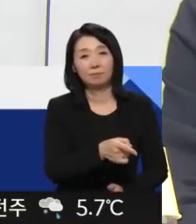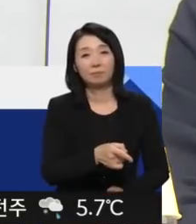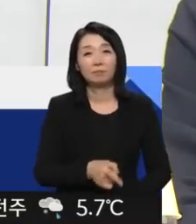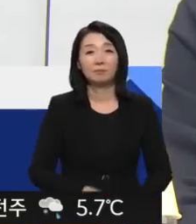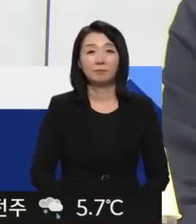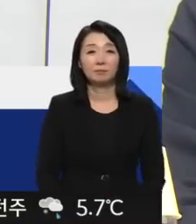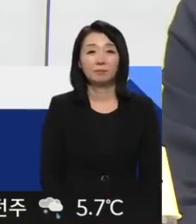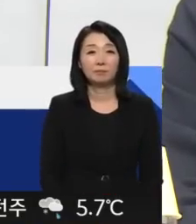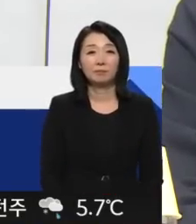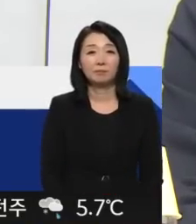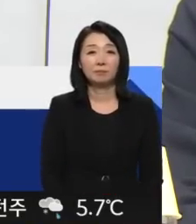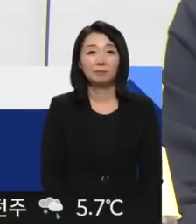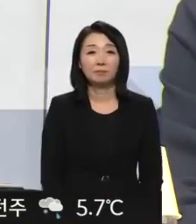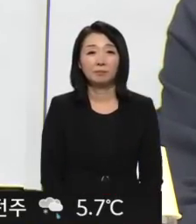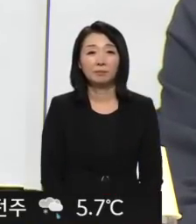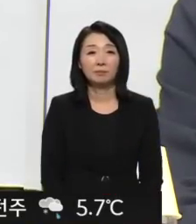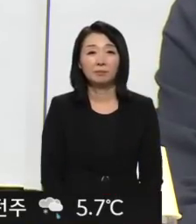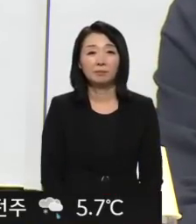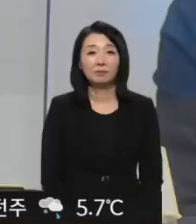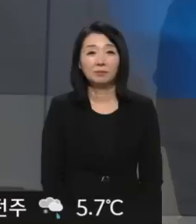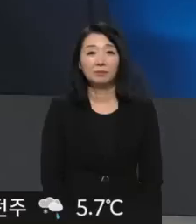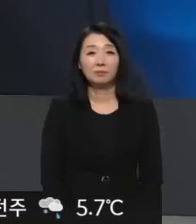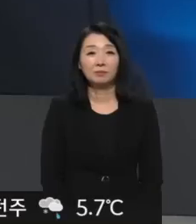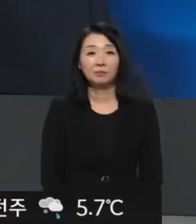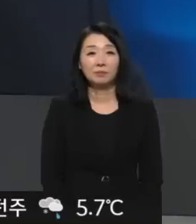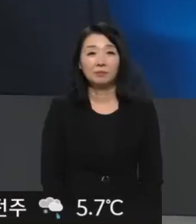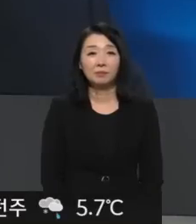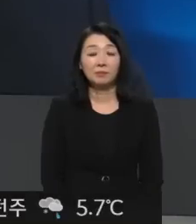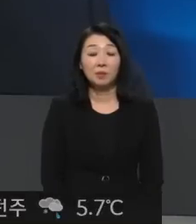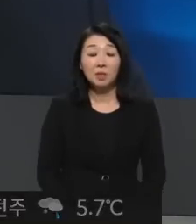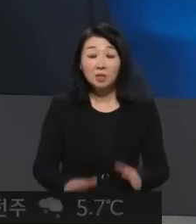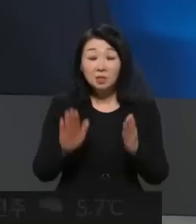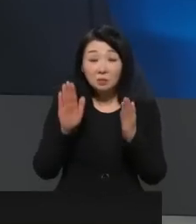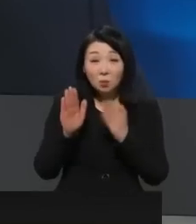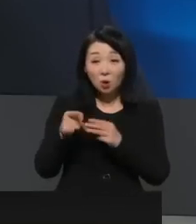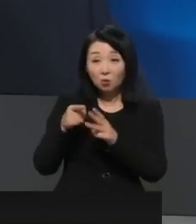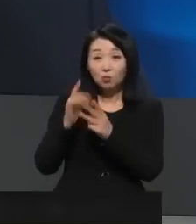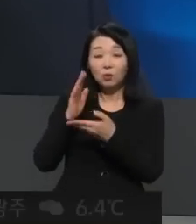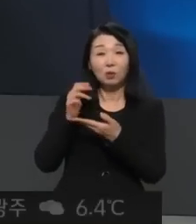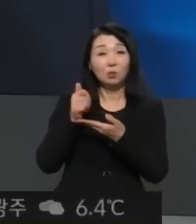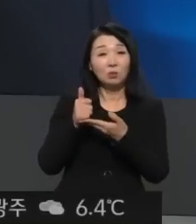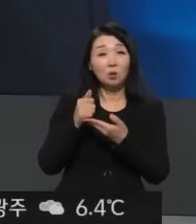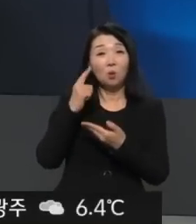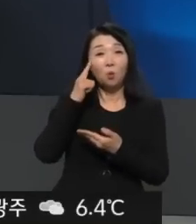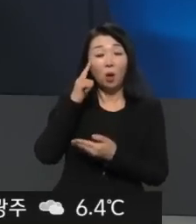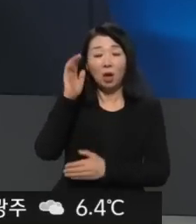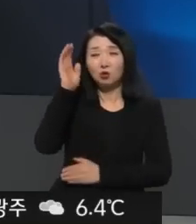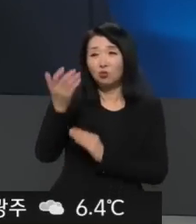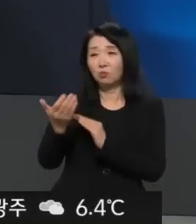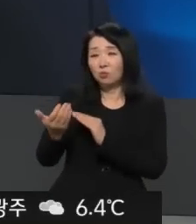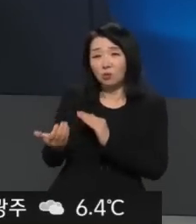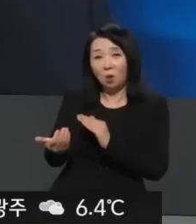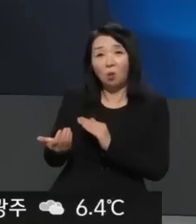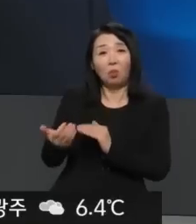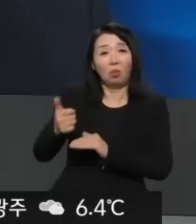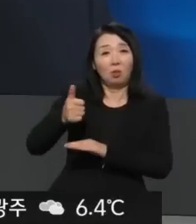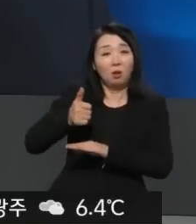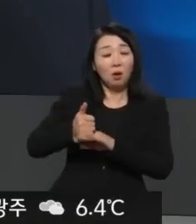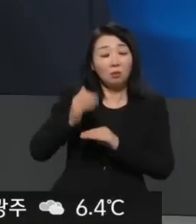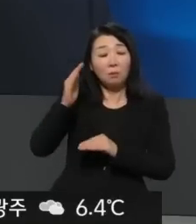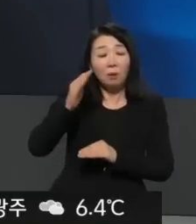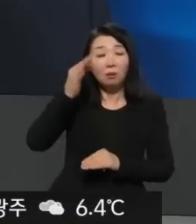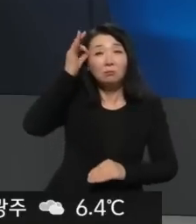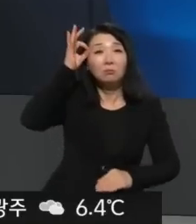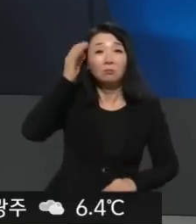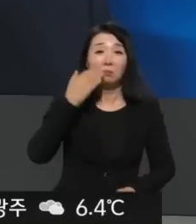없는 사정입니다. 네, 이렇게 되고 보니까 윤 대통령이 이 취임 전 했던 발언도 다시 떠올리지 않을